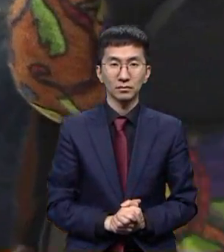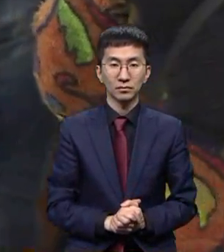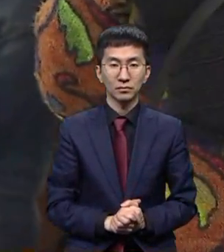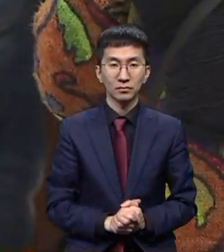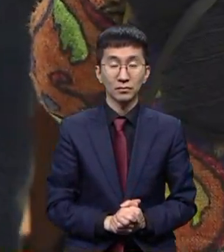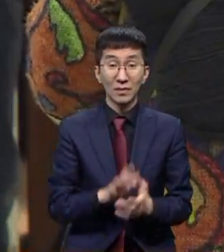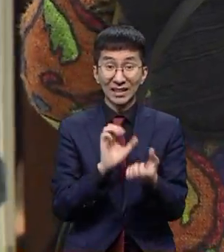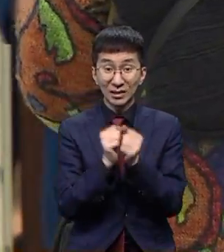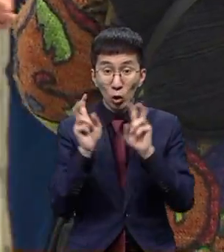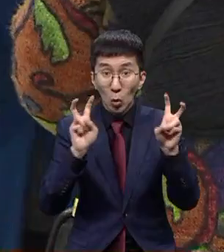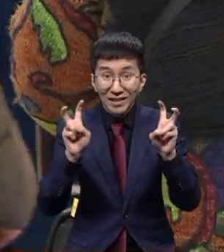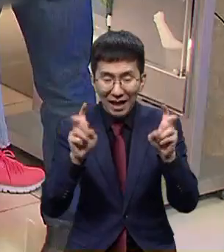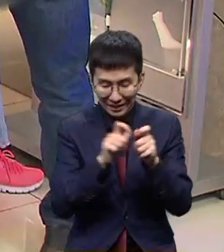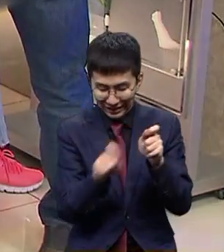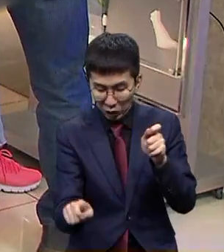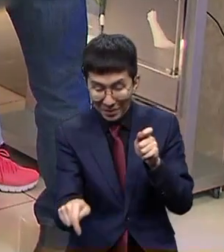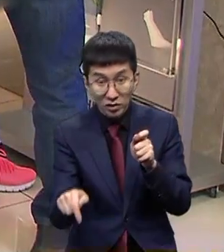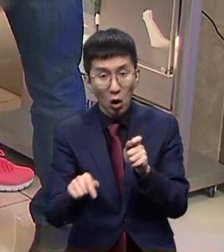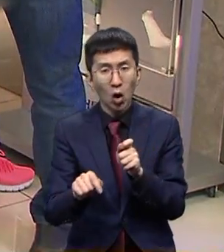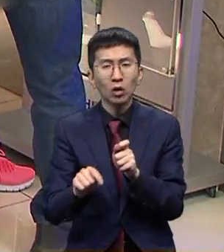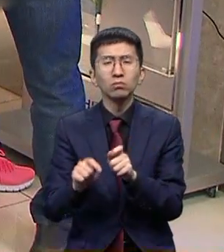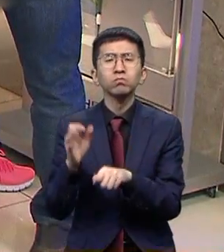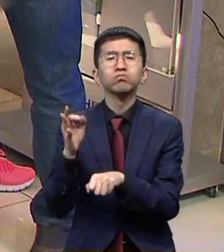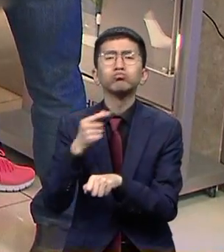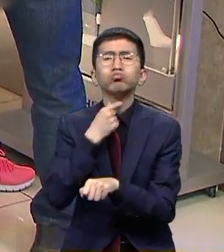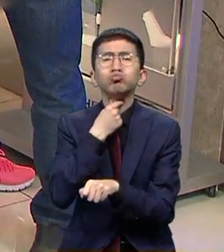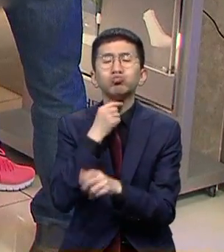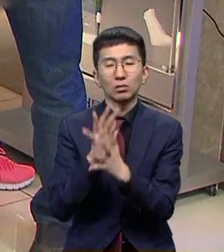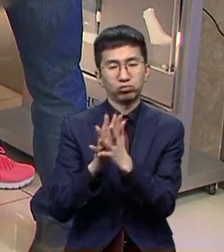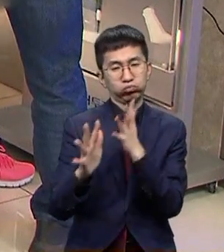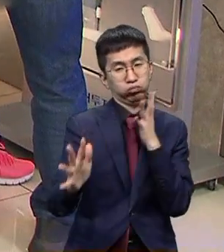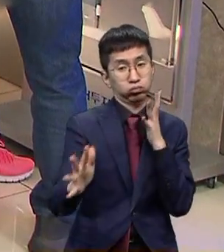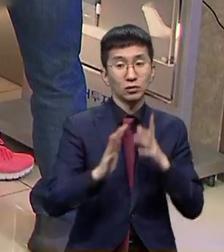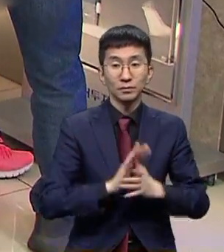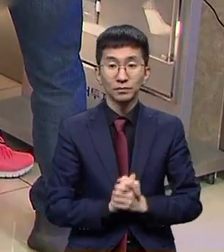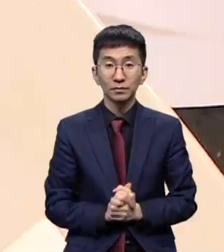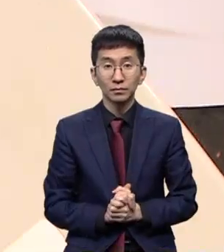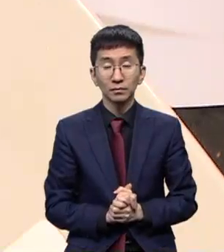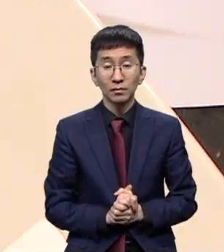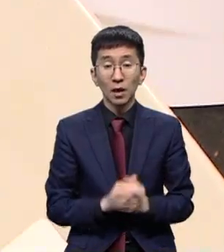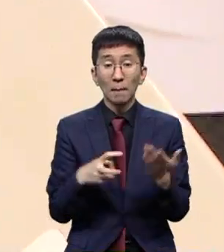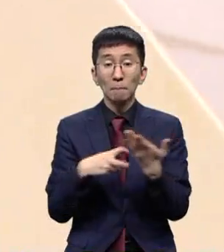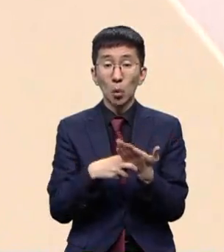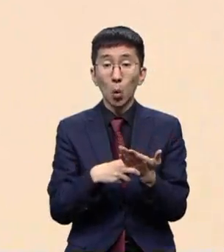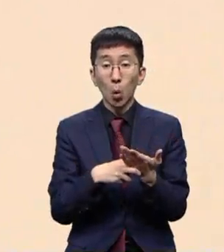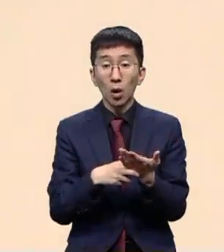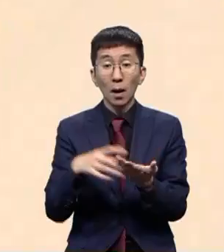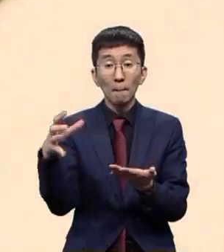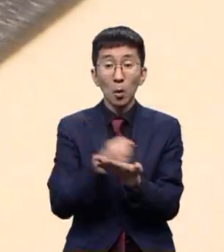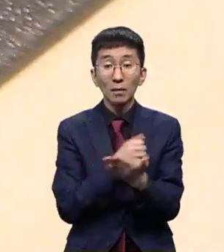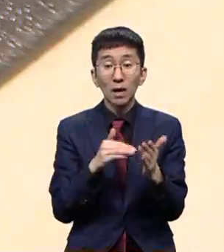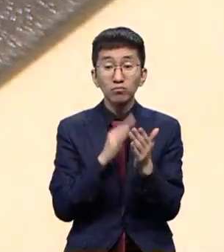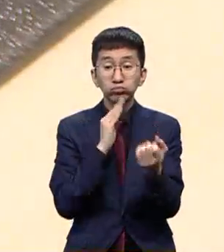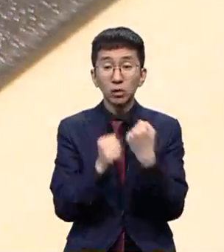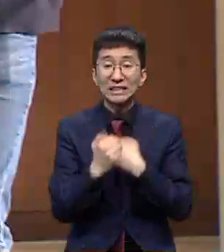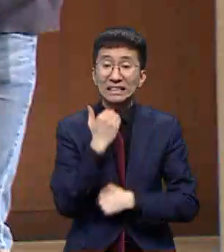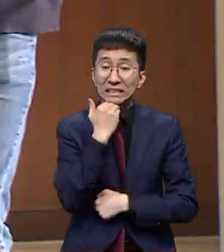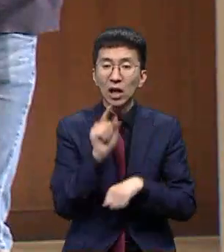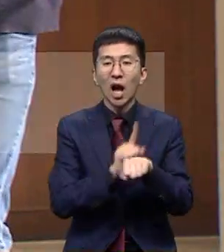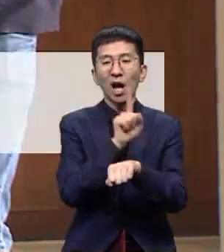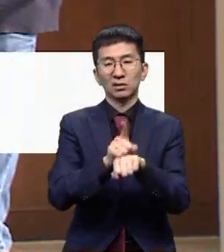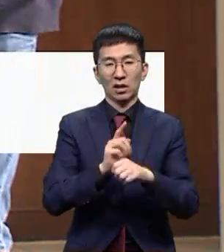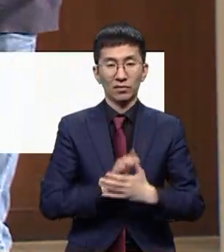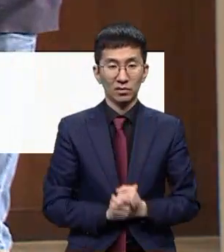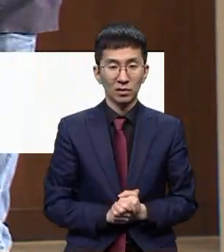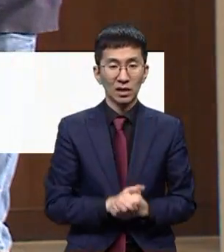한 증권사 지점에서 청약 차례를 기다리는 손님들로 붐빕니다. 대기표를 뽑고도 1시간 넘게 기다리기도 합니다. 오늘